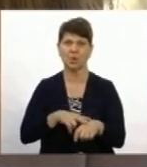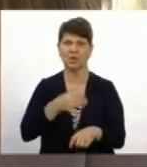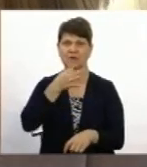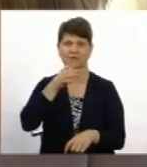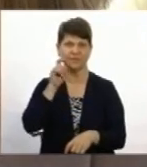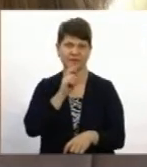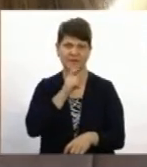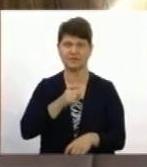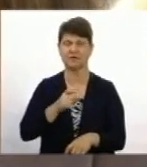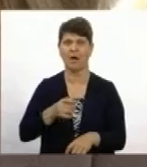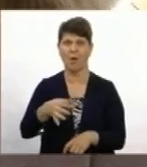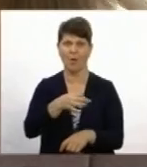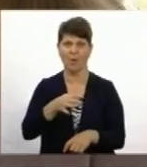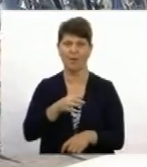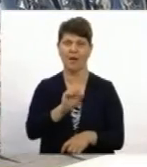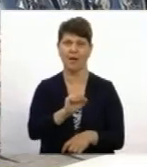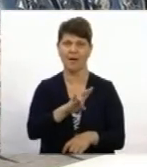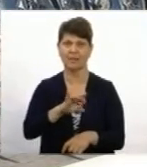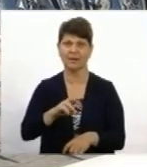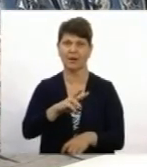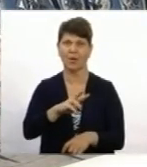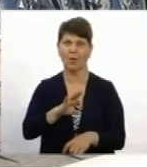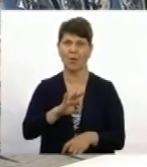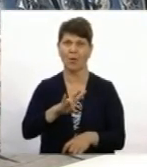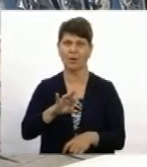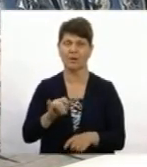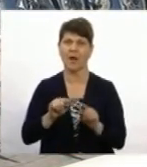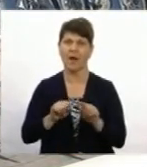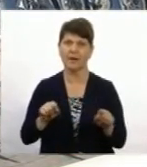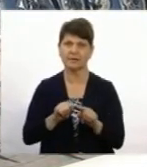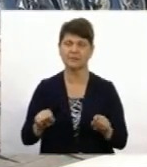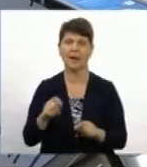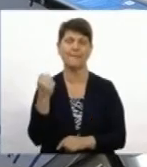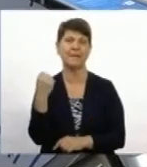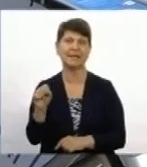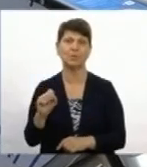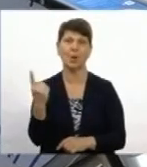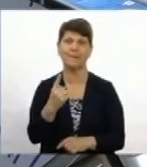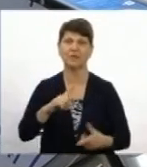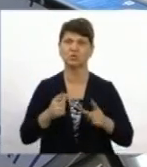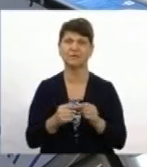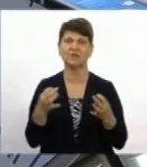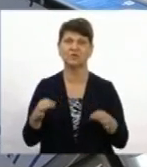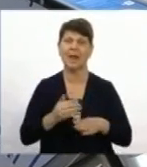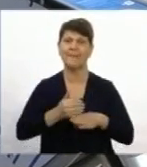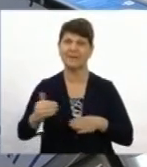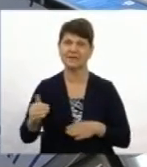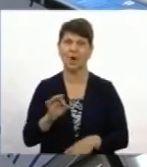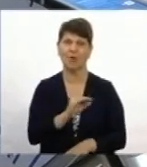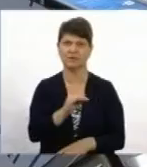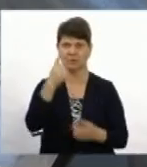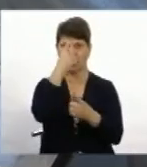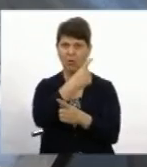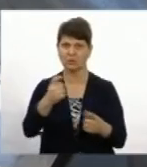Вінницькій області Анни Олійник, проведення політичної агітації за переможців першого туру дозволено після офіційного